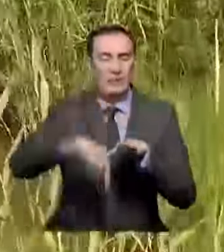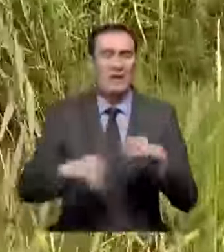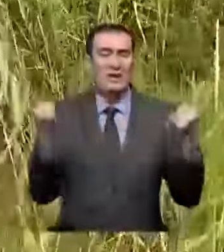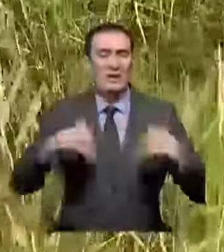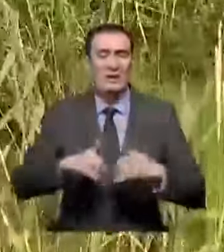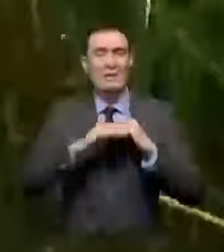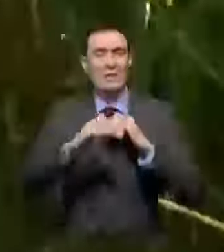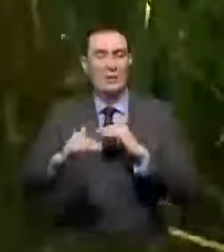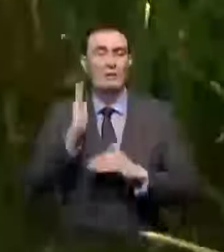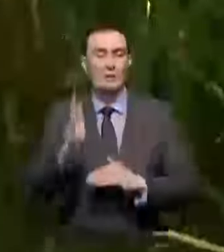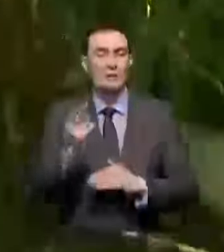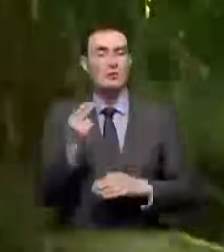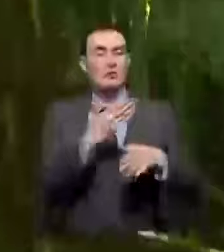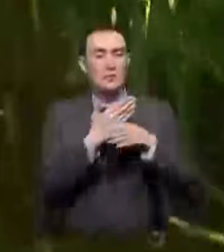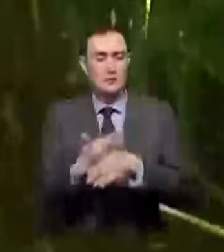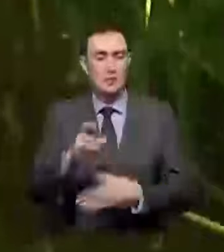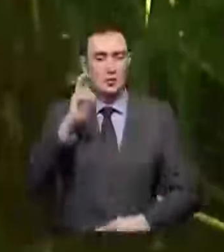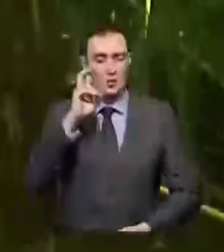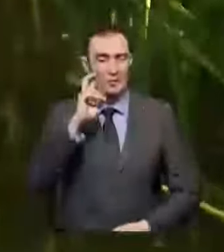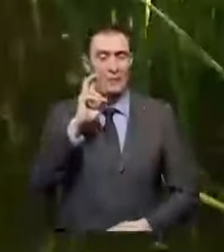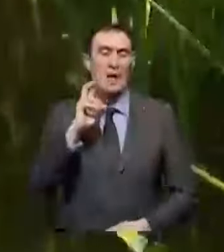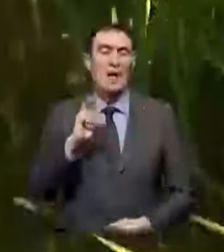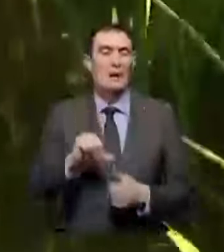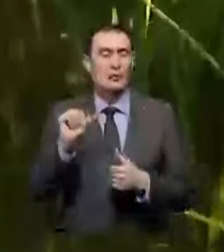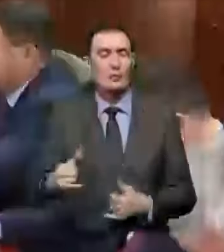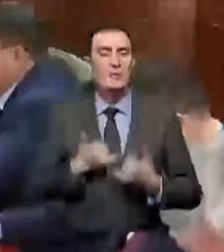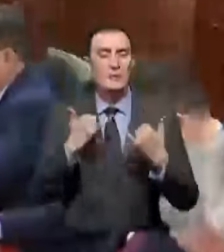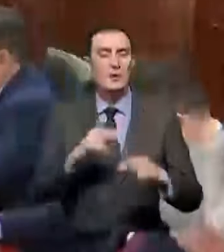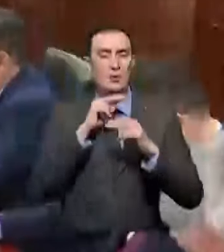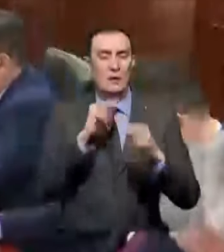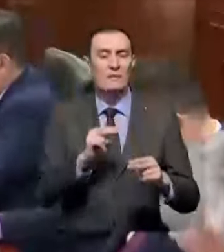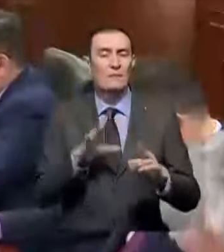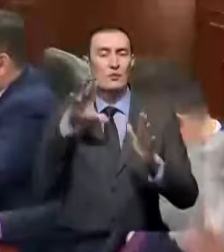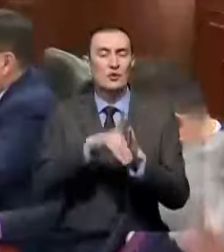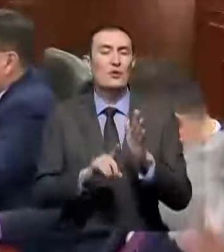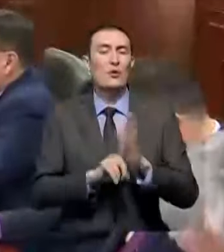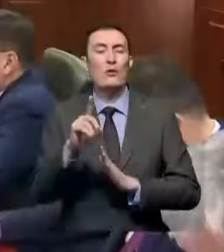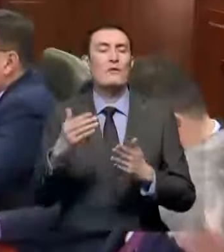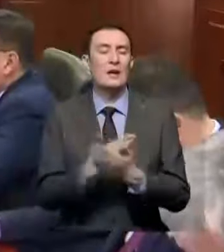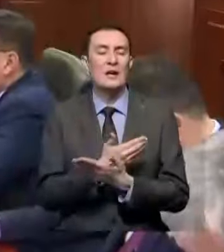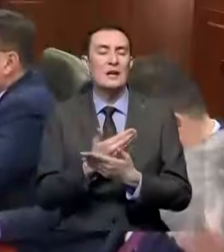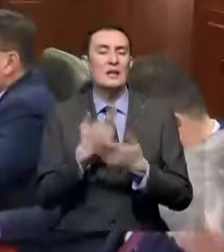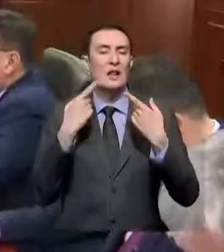орошения посевных площадей будет субсидировать государство. Особенное внимание уделят внедрению инновационных агротехнологий. Для них